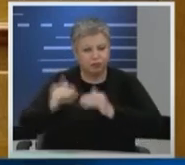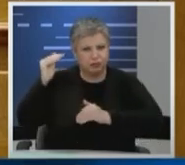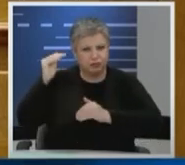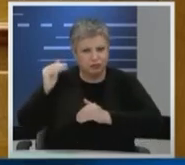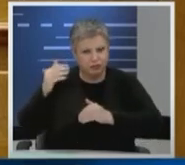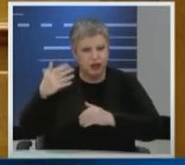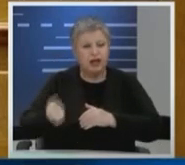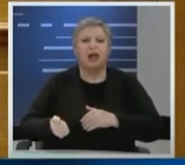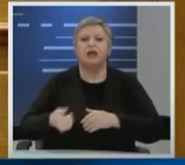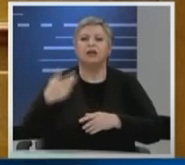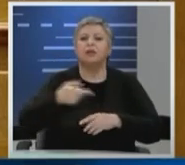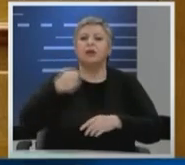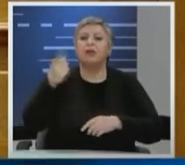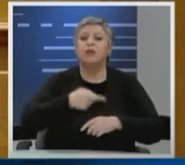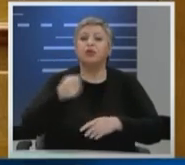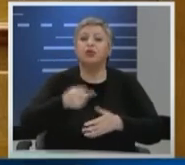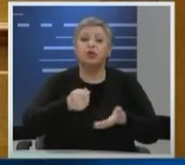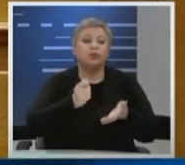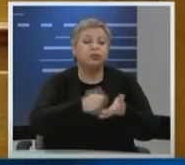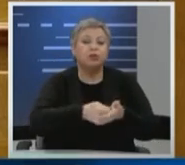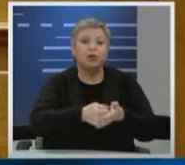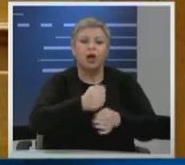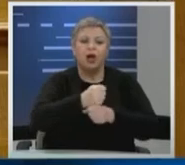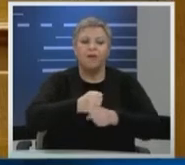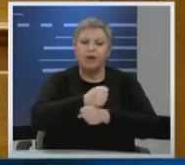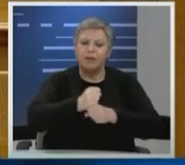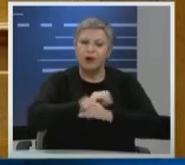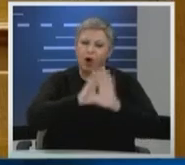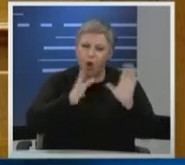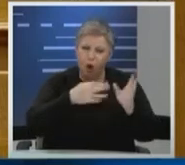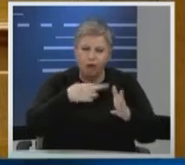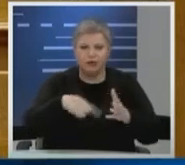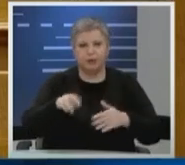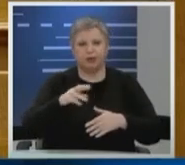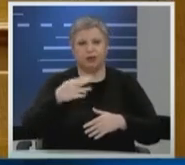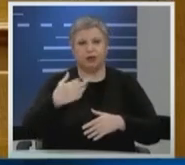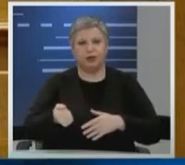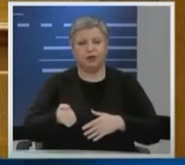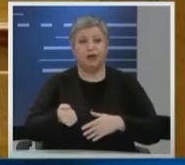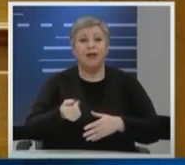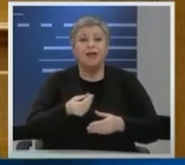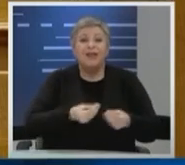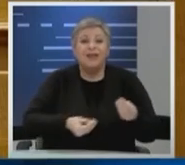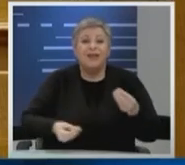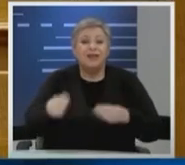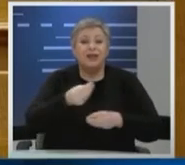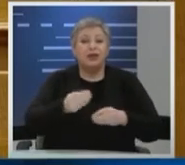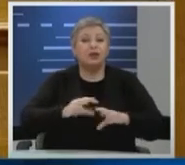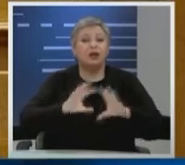στην ιατροφαρμακευτική περίθαλψη. Αλλά πάνω απ' όλα τι κάνατε? Προχωρήσατε ένα βήμα παραπέρα